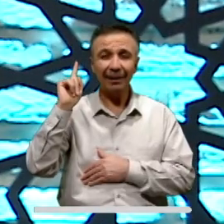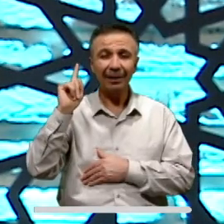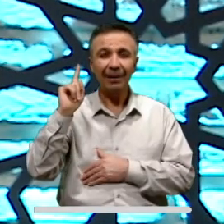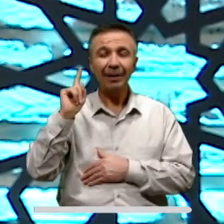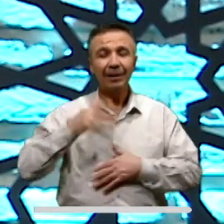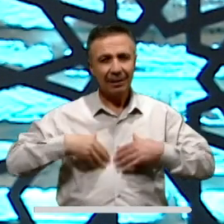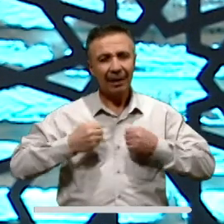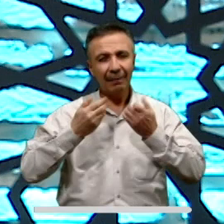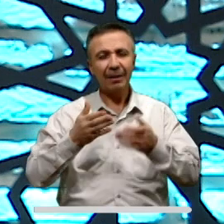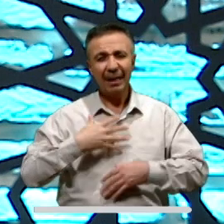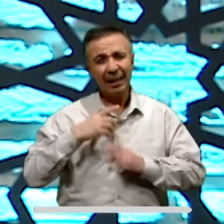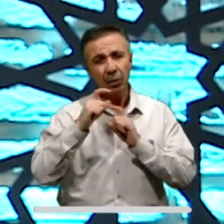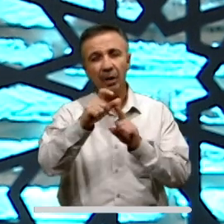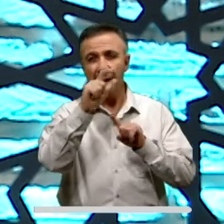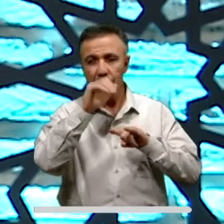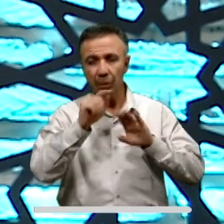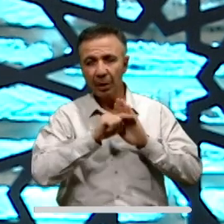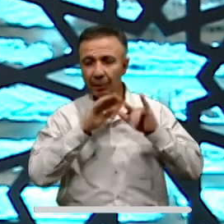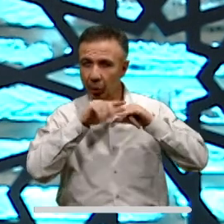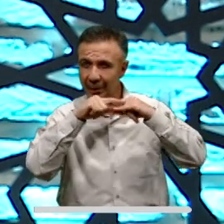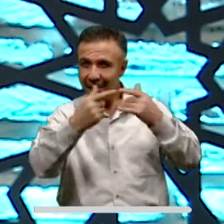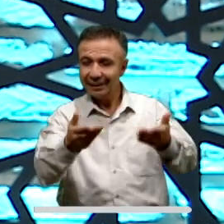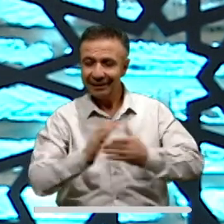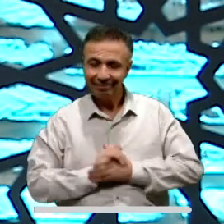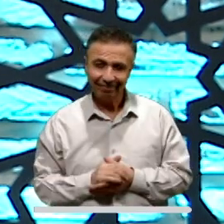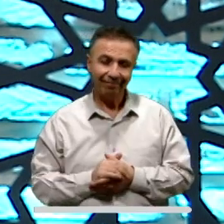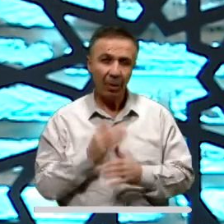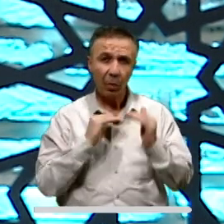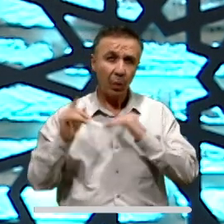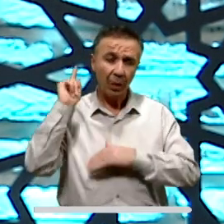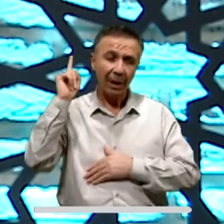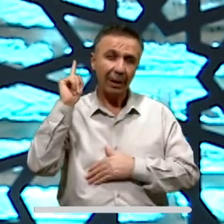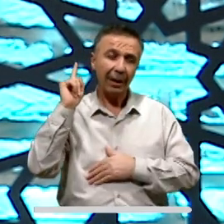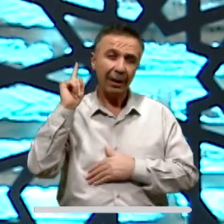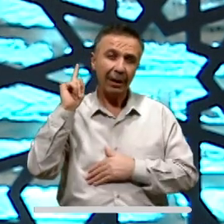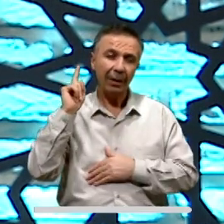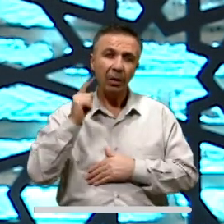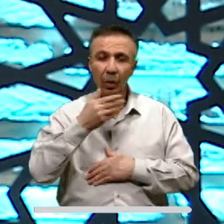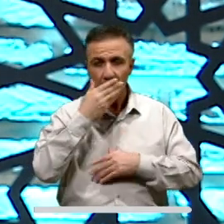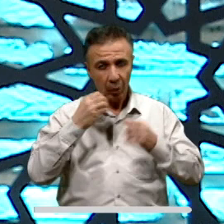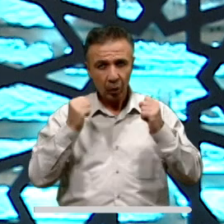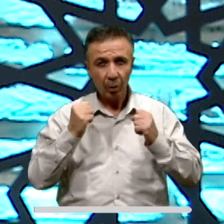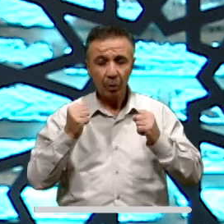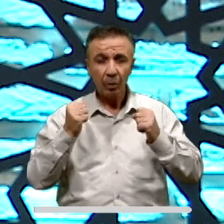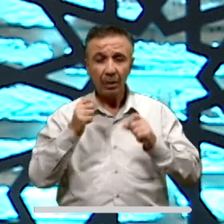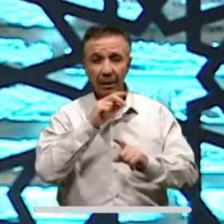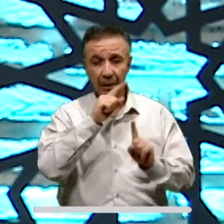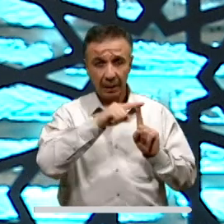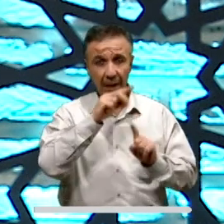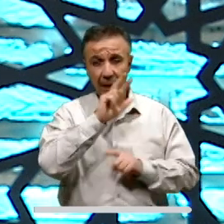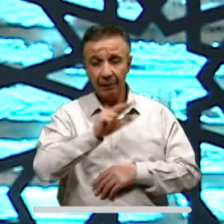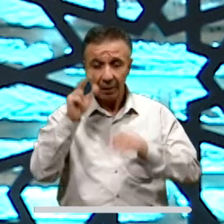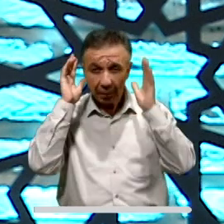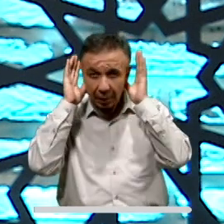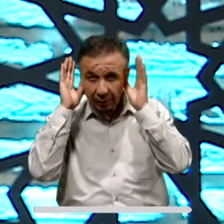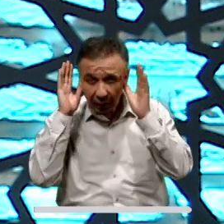Diyanete Soralım programına hoş geldiniz, sefa getirdiniz. Rabbimiz Teala ve Tekaddes Hazretleri tuttuğumuz oruçları, kıldığımız namazları, yaptığımız